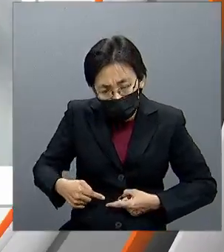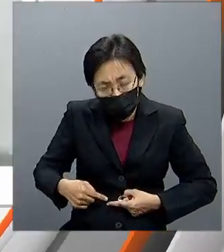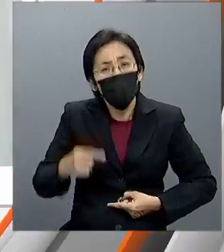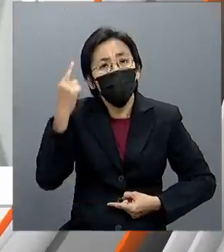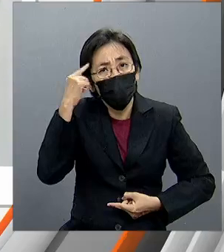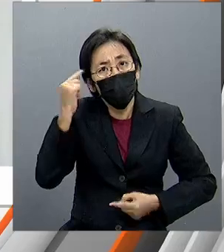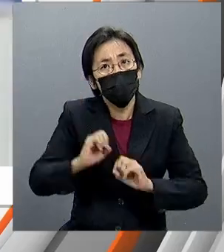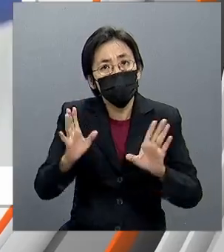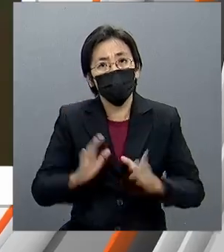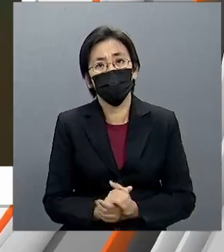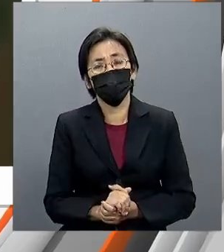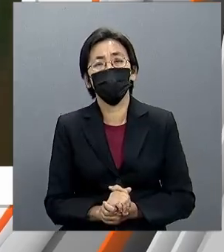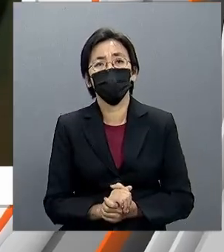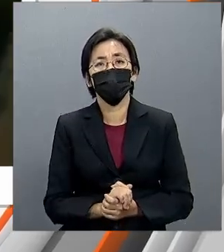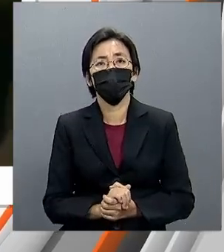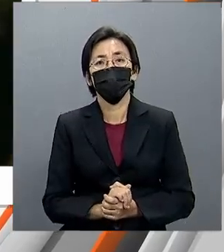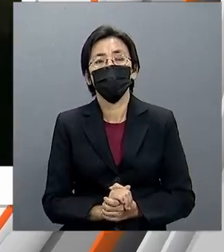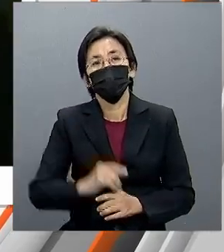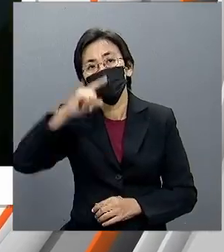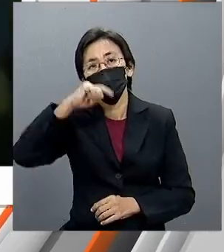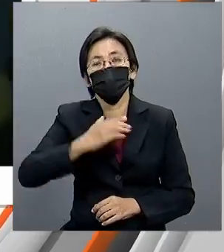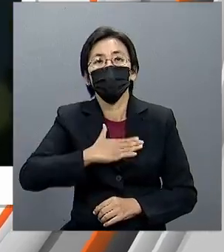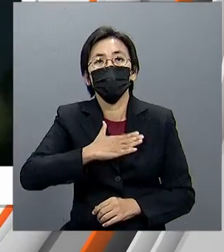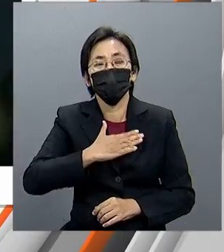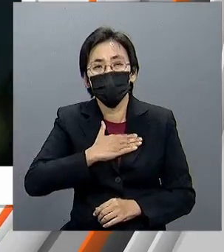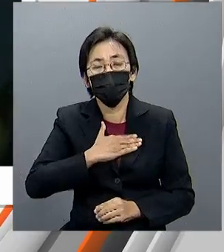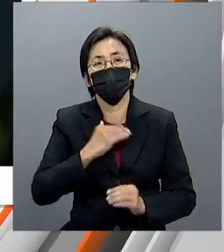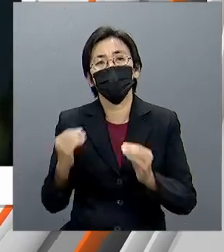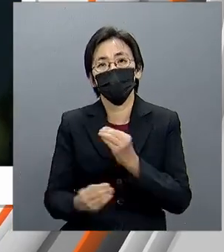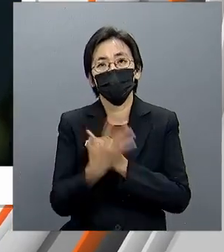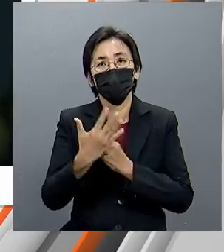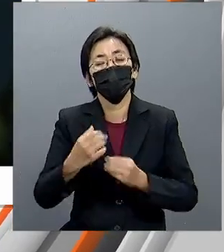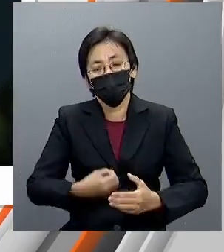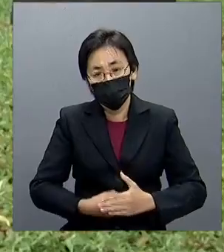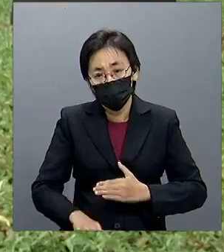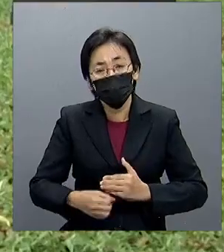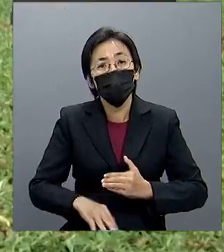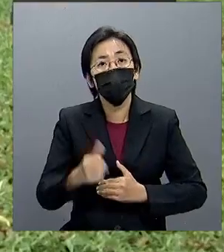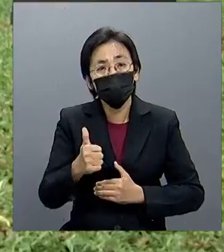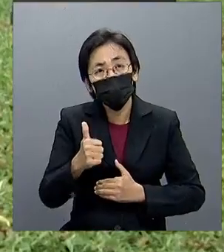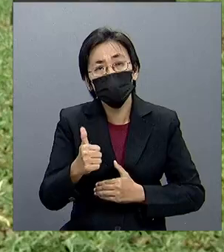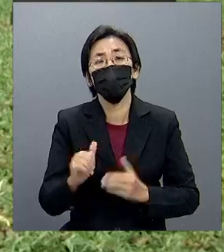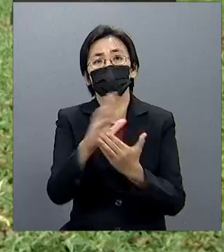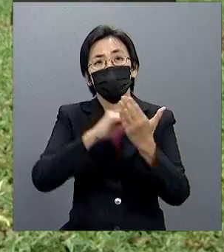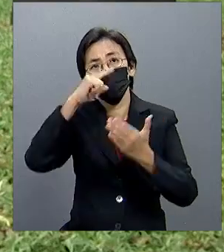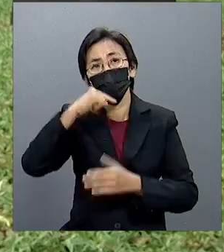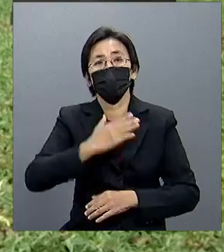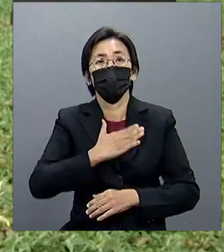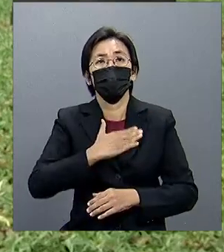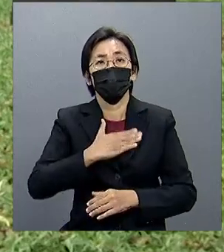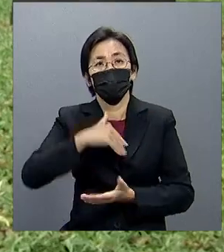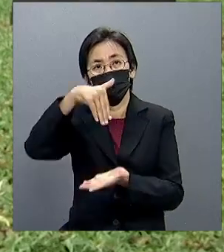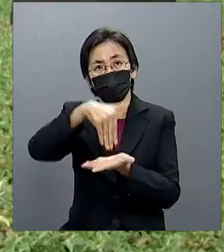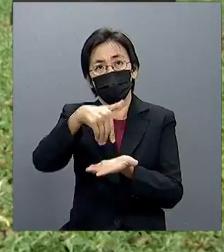ดังนั้นถ้าประเทศไทยเปิดโอกาสให้มีการทำแท้งได้ค่อนข้างอิสระประเทศเราก็จะเป็นศูนย์รวมของการยุติ